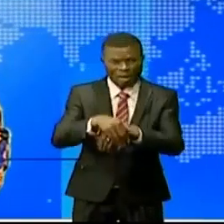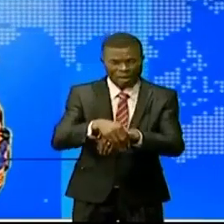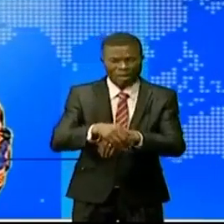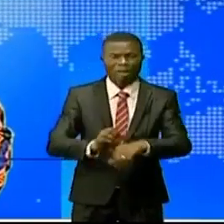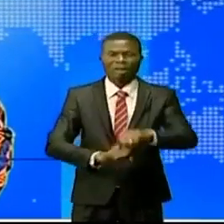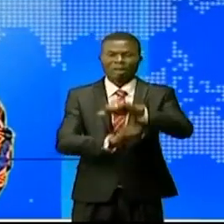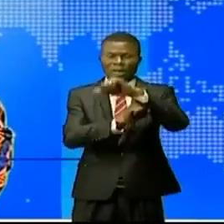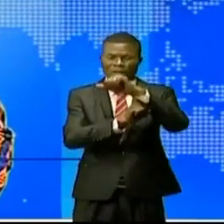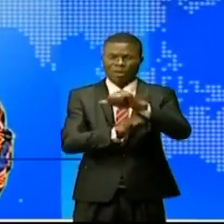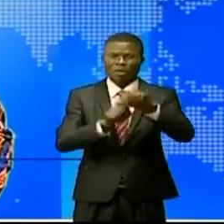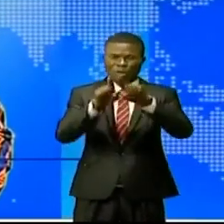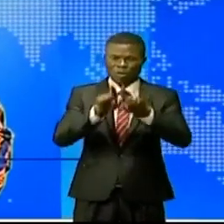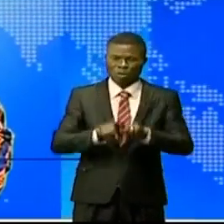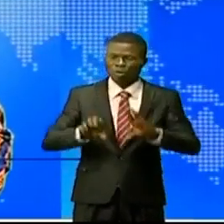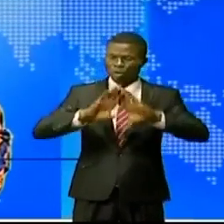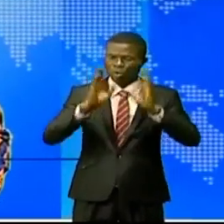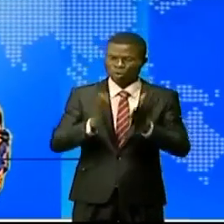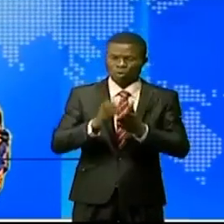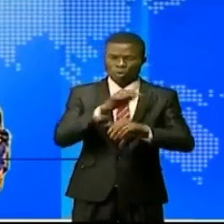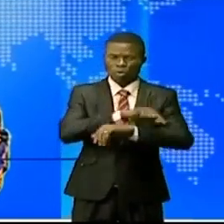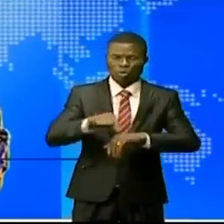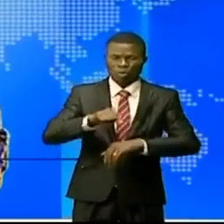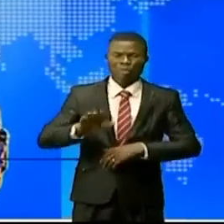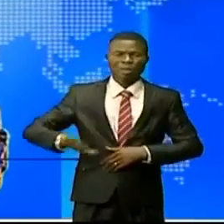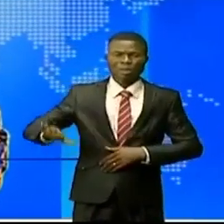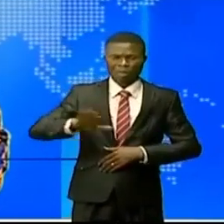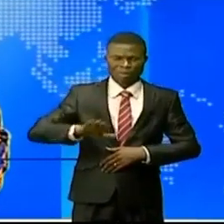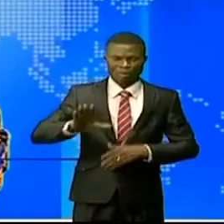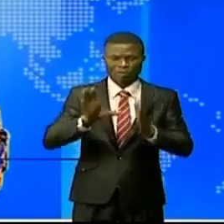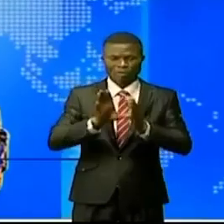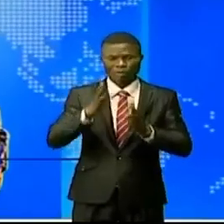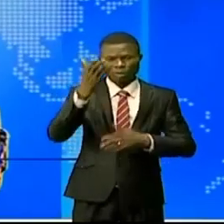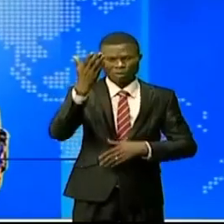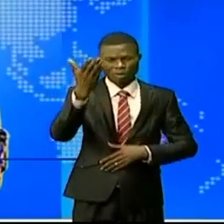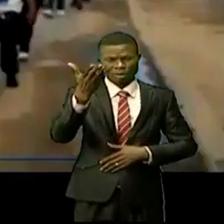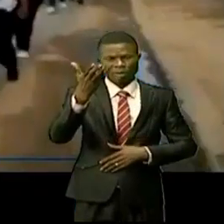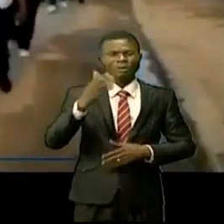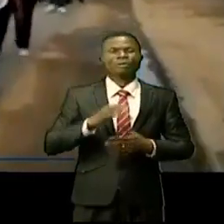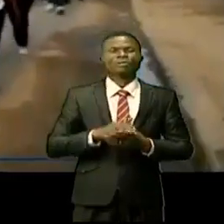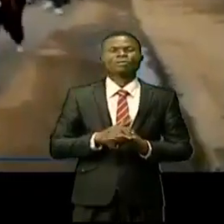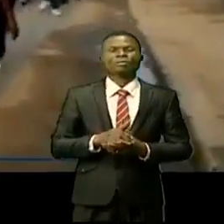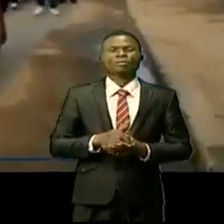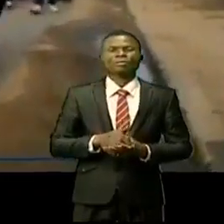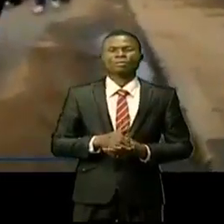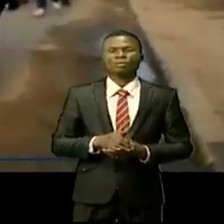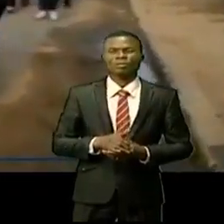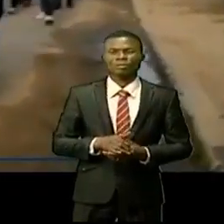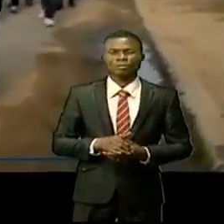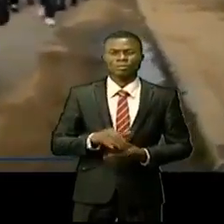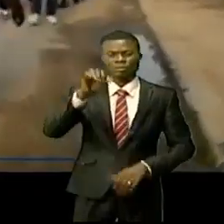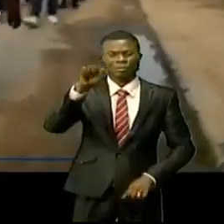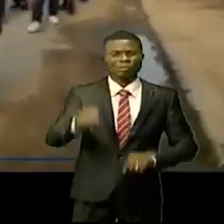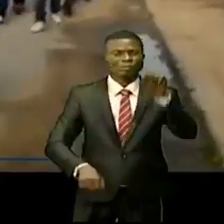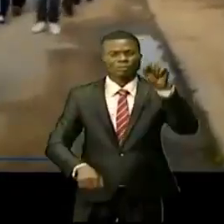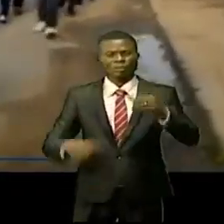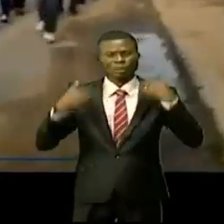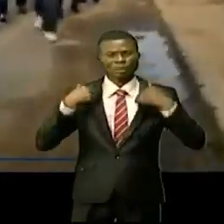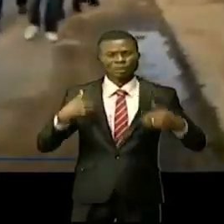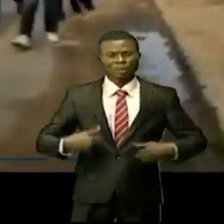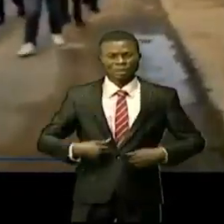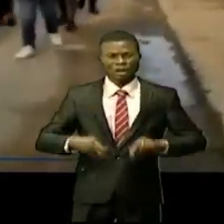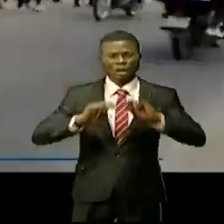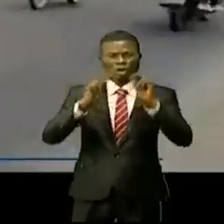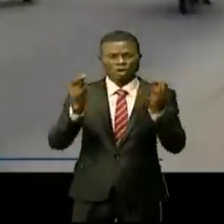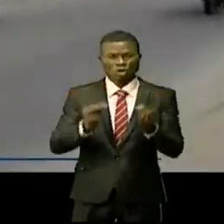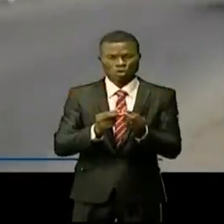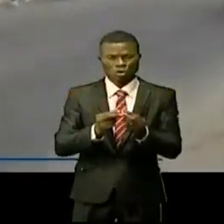soutenir aussi toutes les institutions de la République. Pascal Kassadi pour le reportage. C'est une marche de santé voulue par la coordination provinciale de